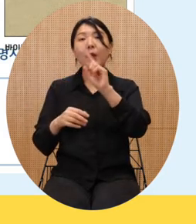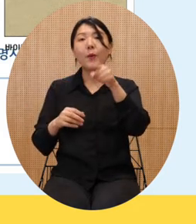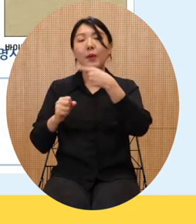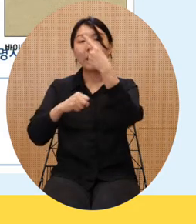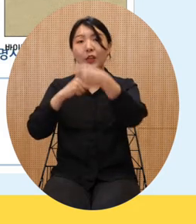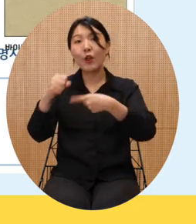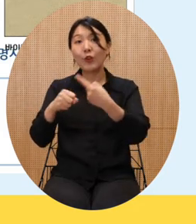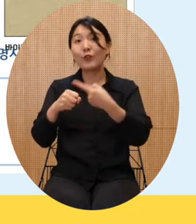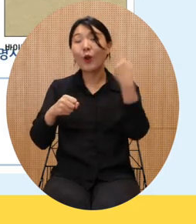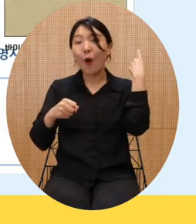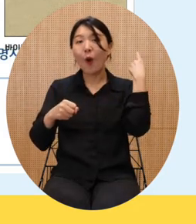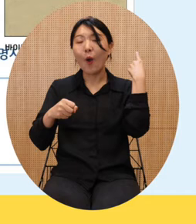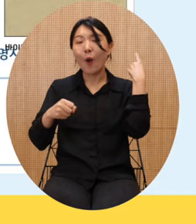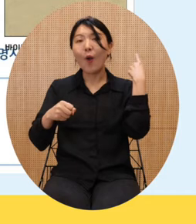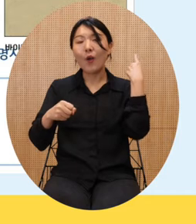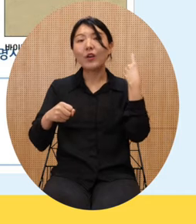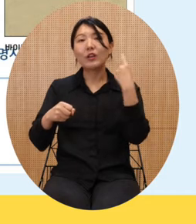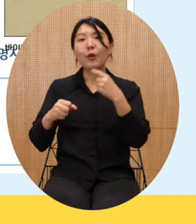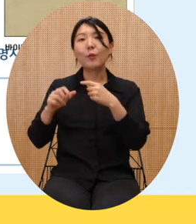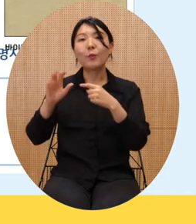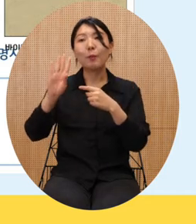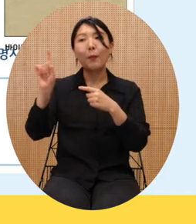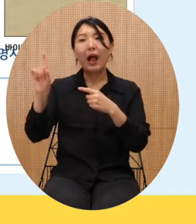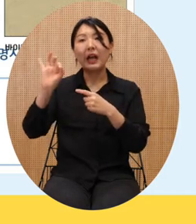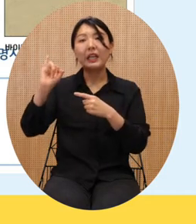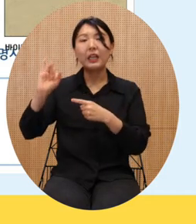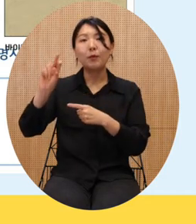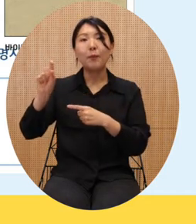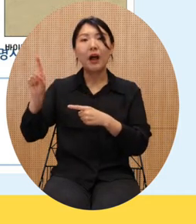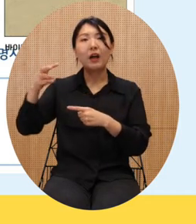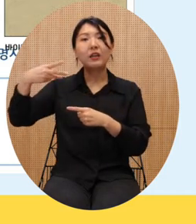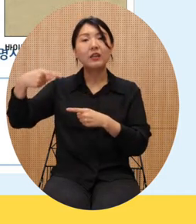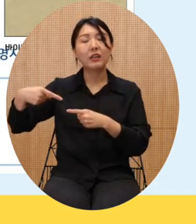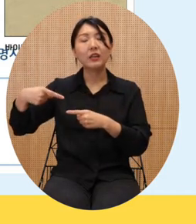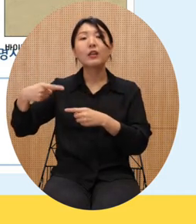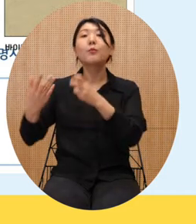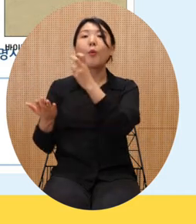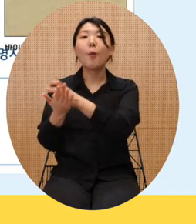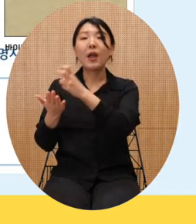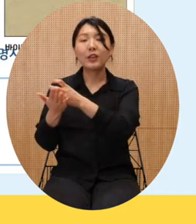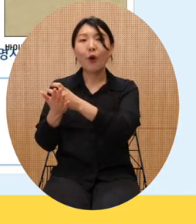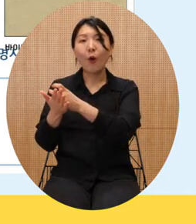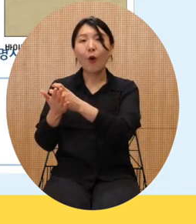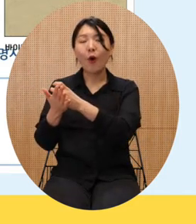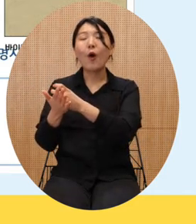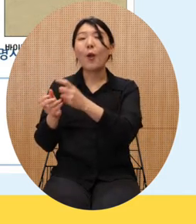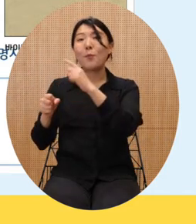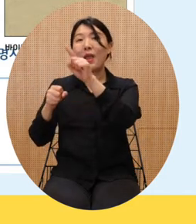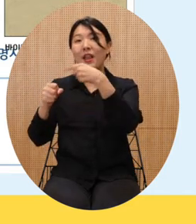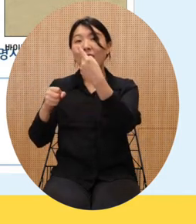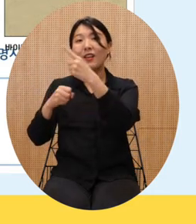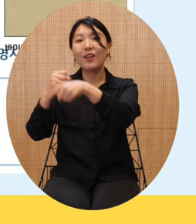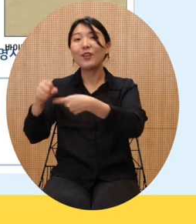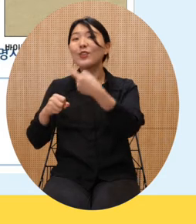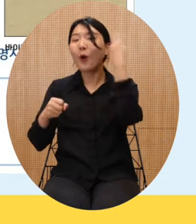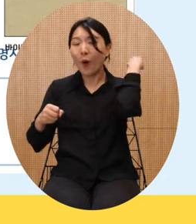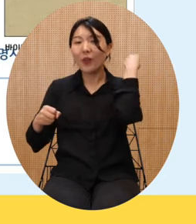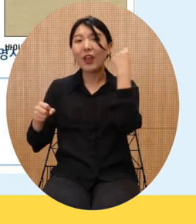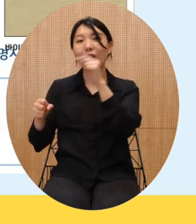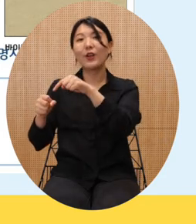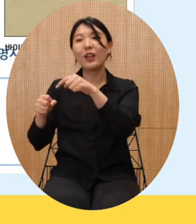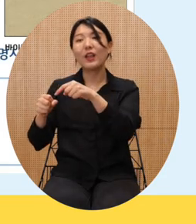했는데요. 딱 100년 전에 바이마르 헌법에서는 아동에 관한 그 주거 지원을